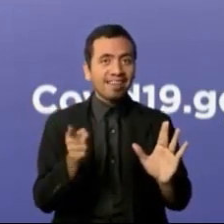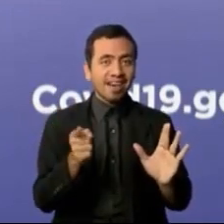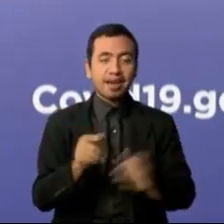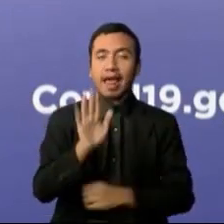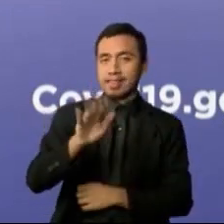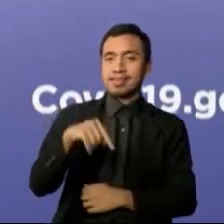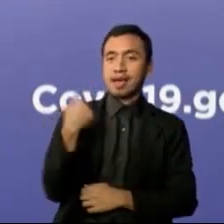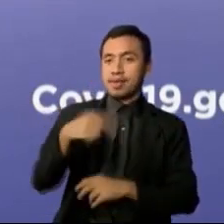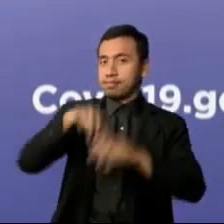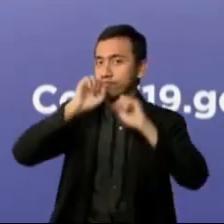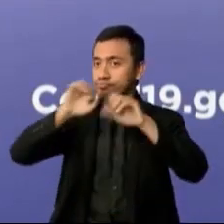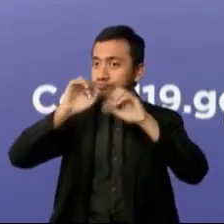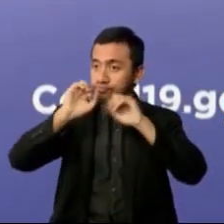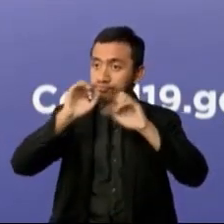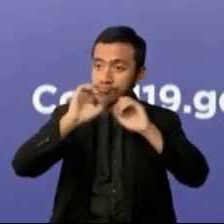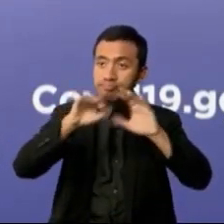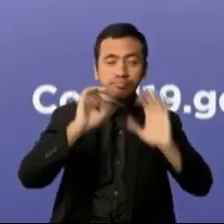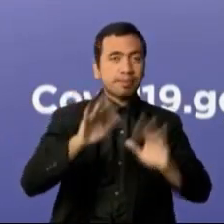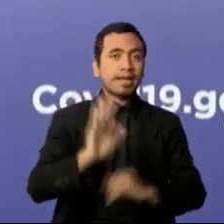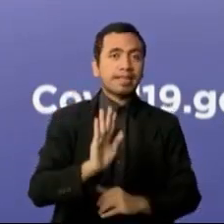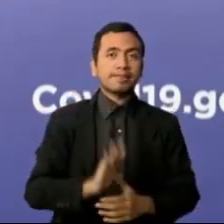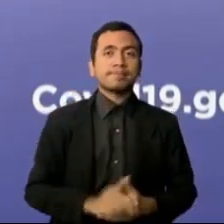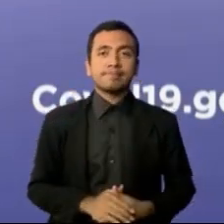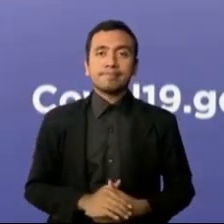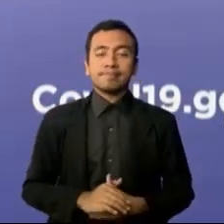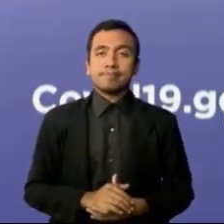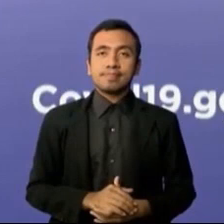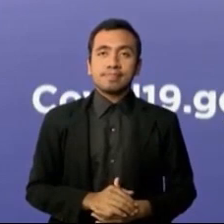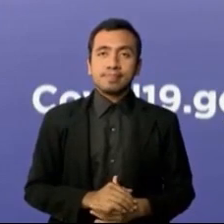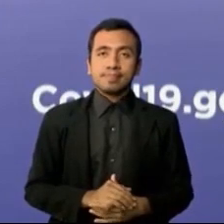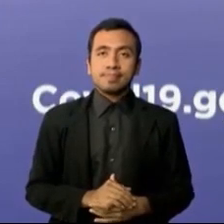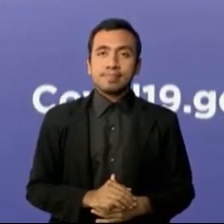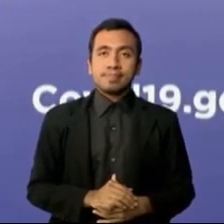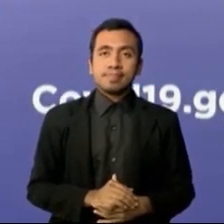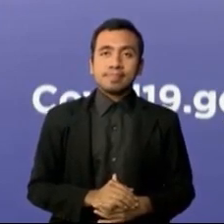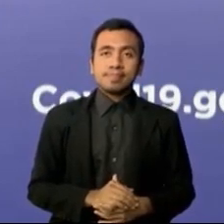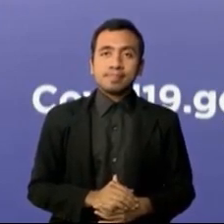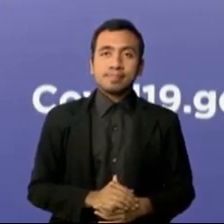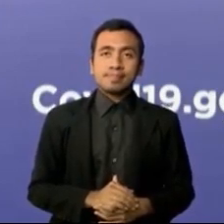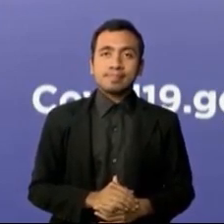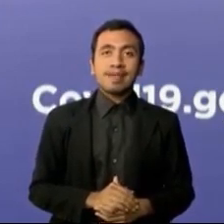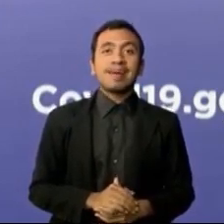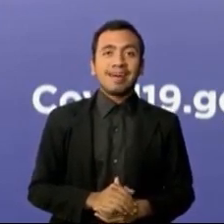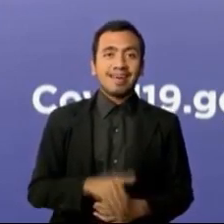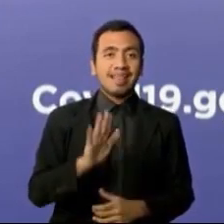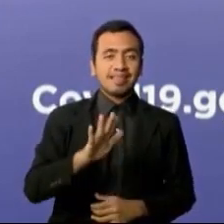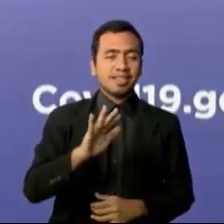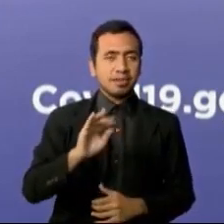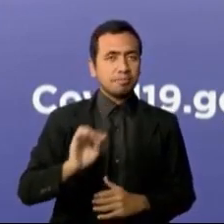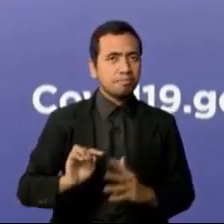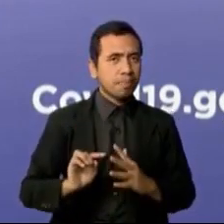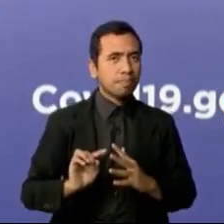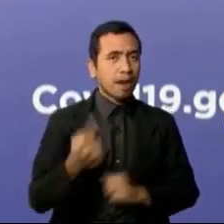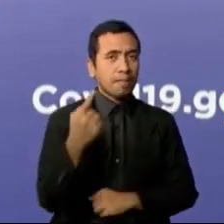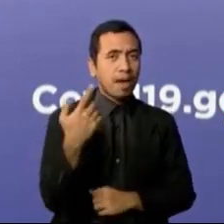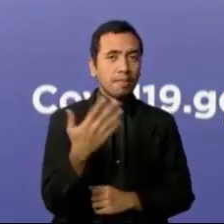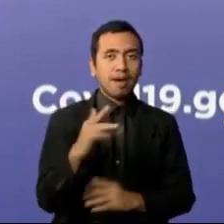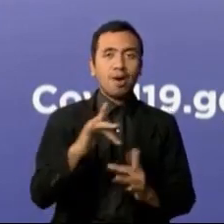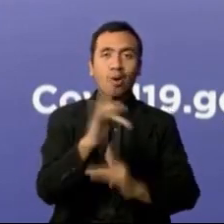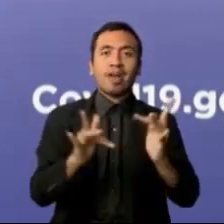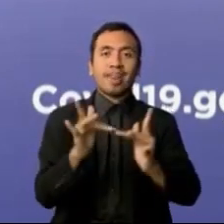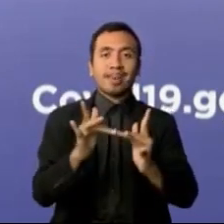segera sosialisasikan secara terus-menerus kita awali serial dengan melalui daring pada besok